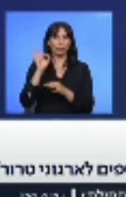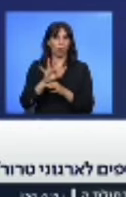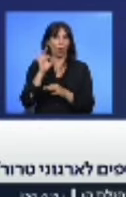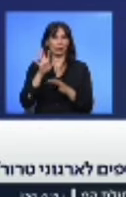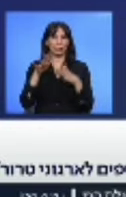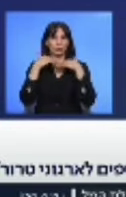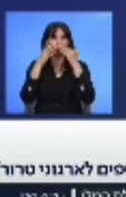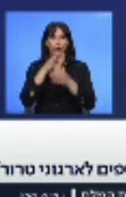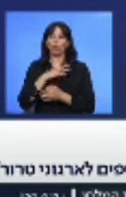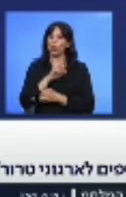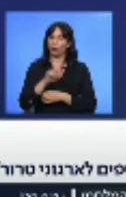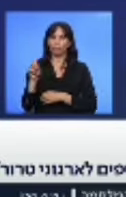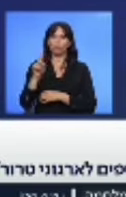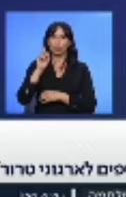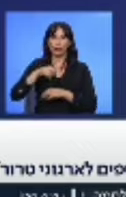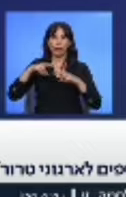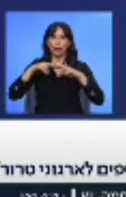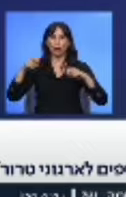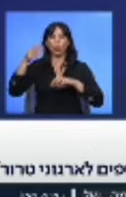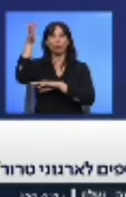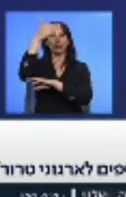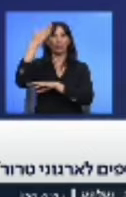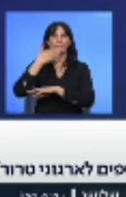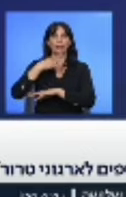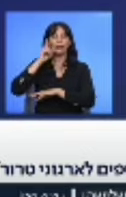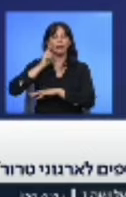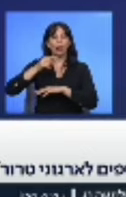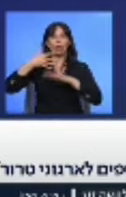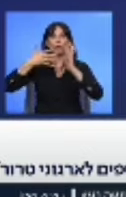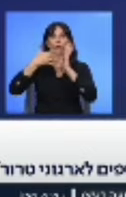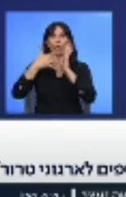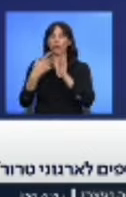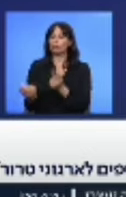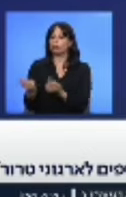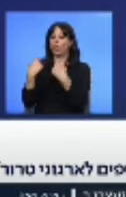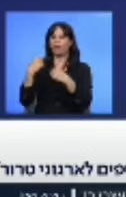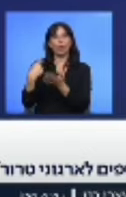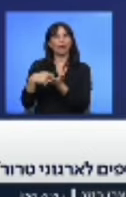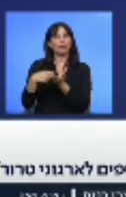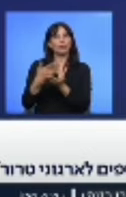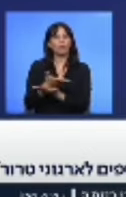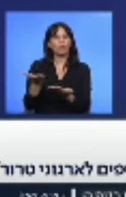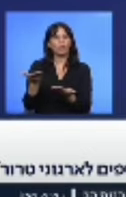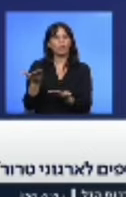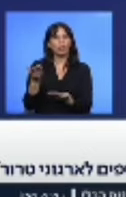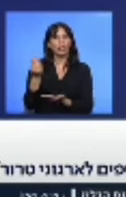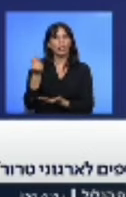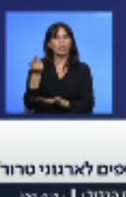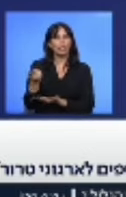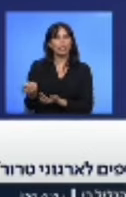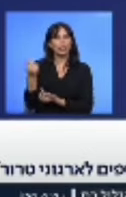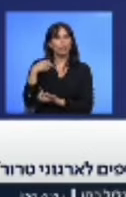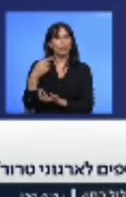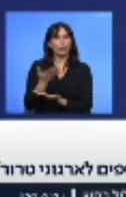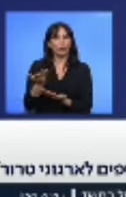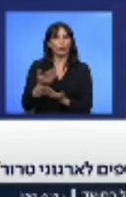צריך לחקור, מדינת ישראל חייבת לחקור מאיפה הכסף, מאיפה הגיע הכסף, הכסף הזה עבר. את ההתחלה יש להם, הם יכולים לקחת